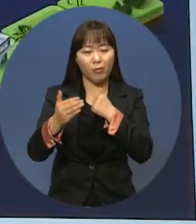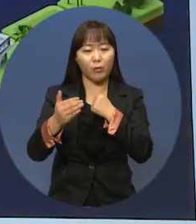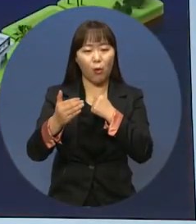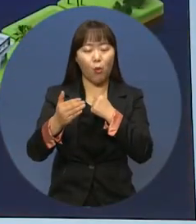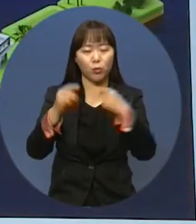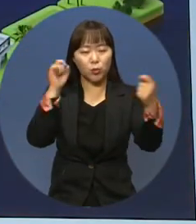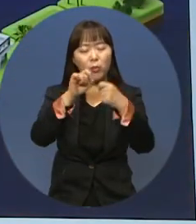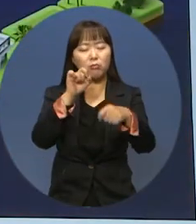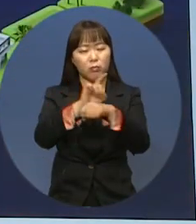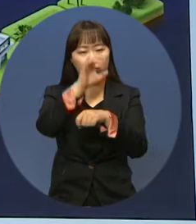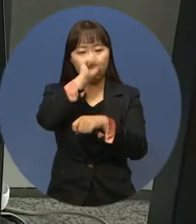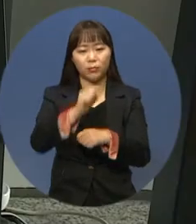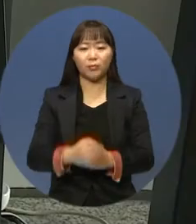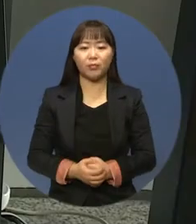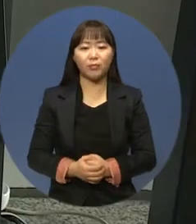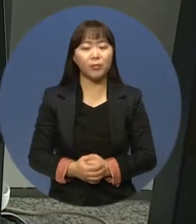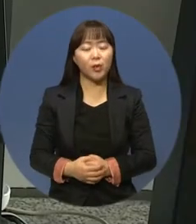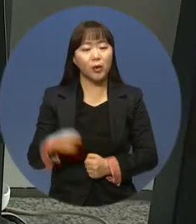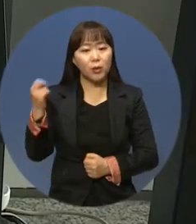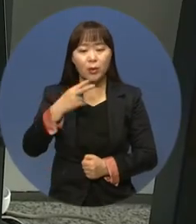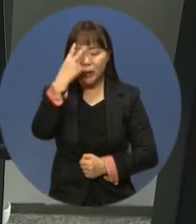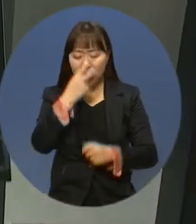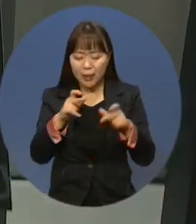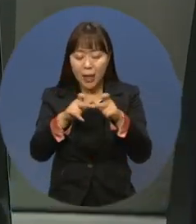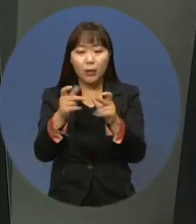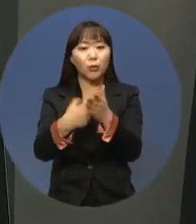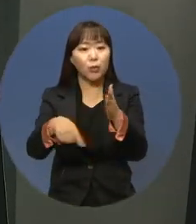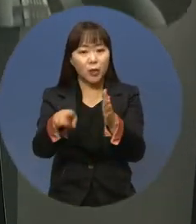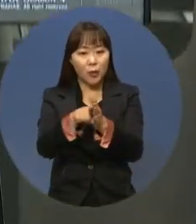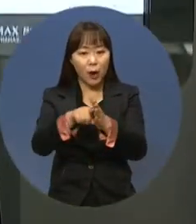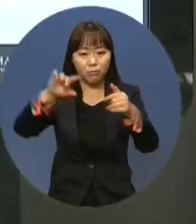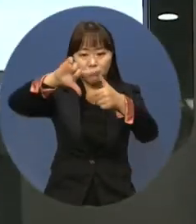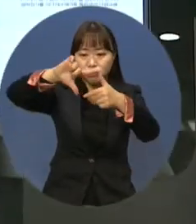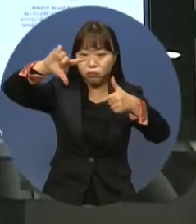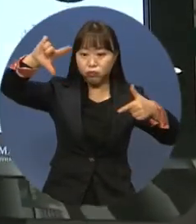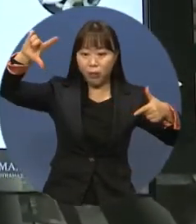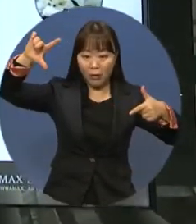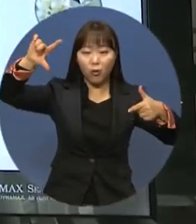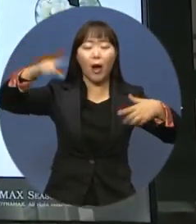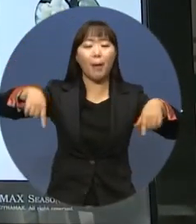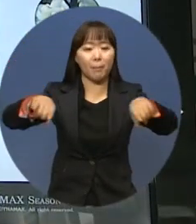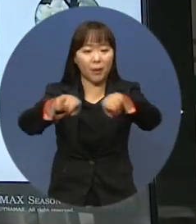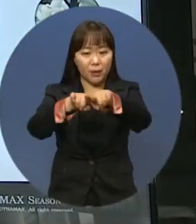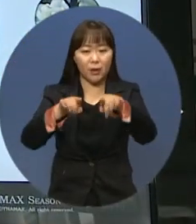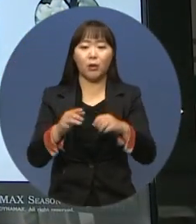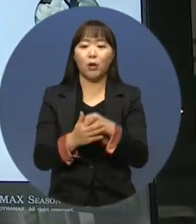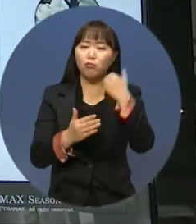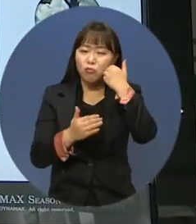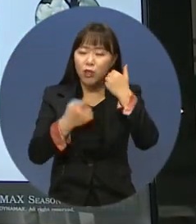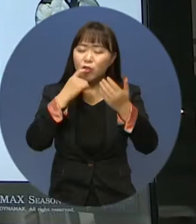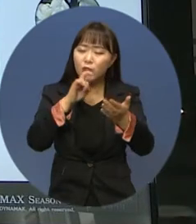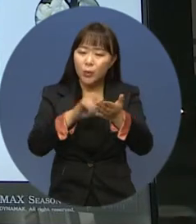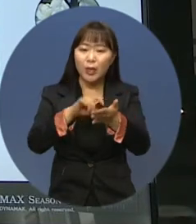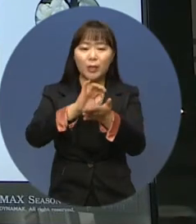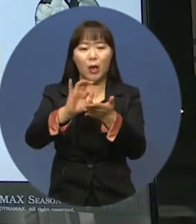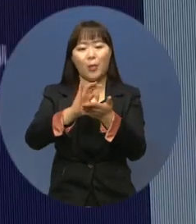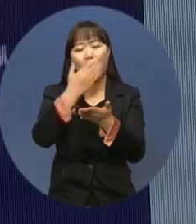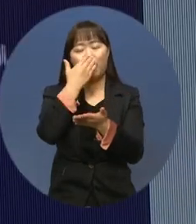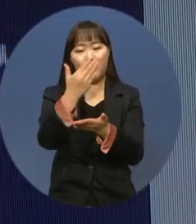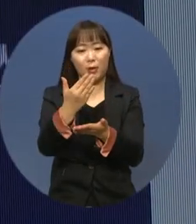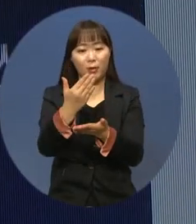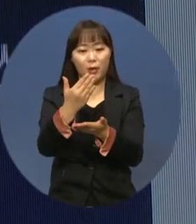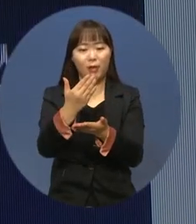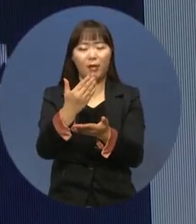방침입니다 또한 시각장애인을 위한 화면확대 기능도 함께 추가해 누구나 쉽게 서비스를 이용할 수